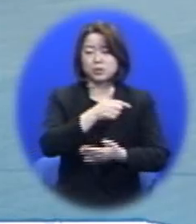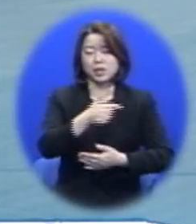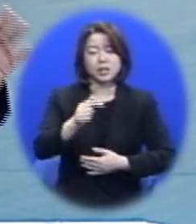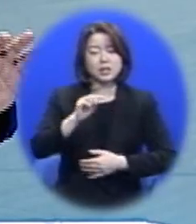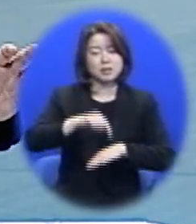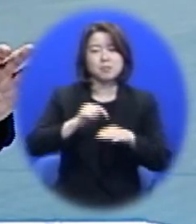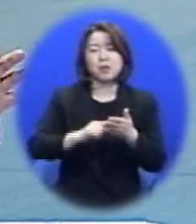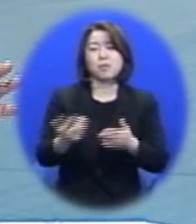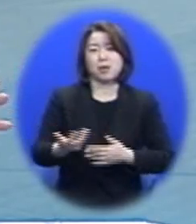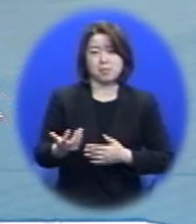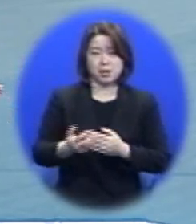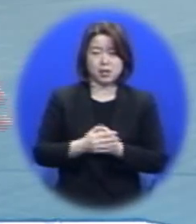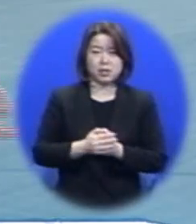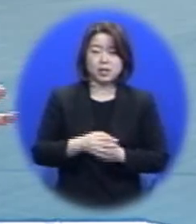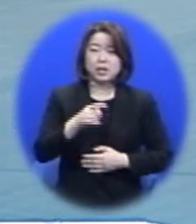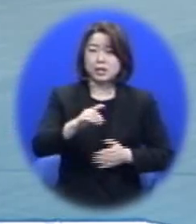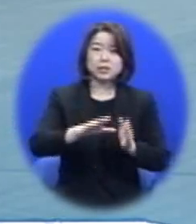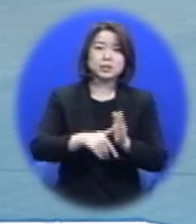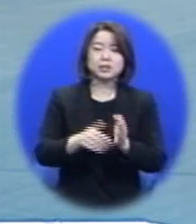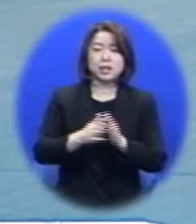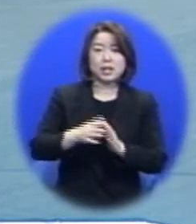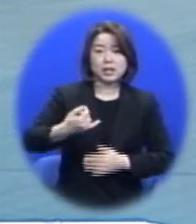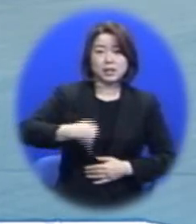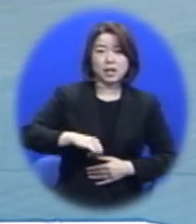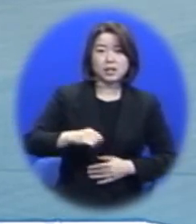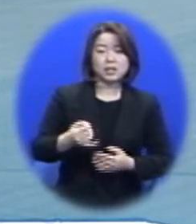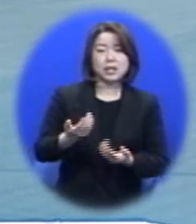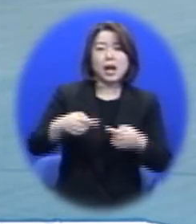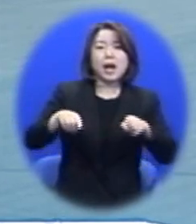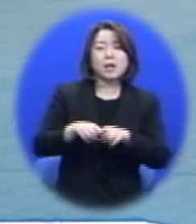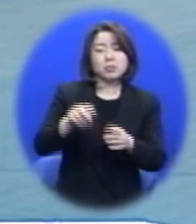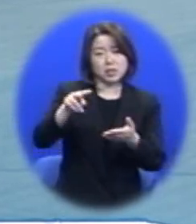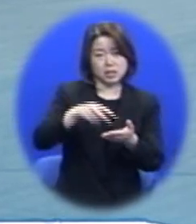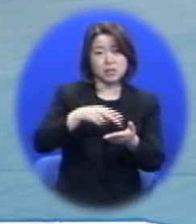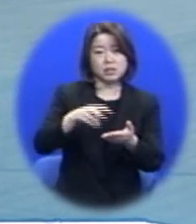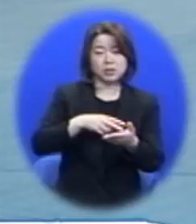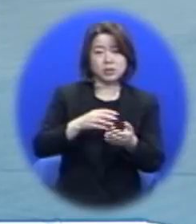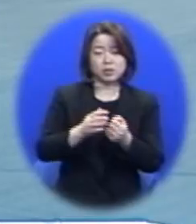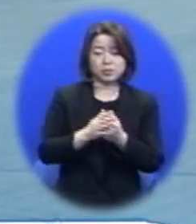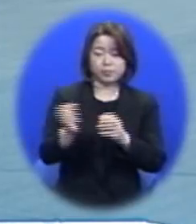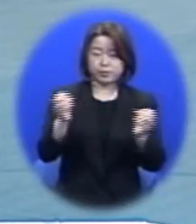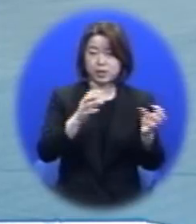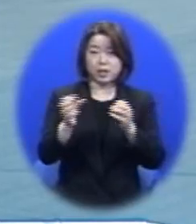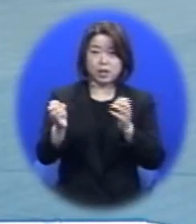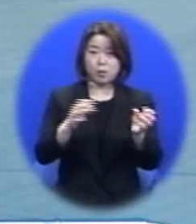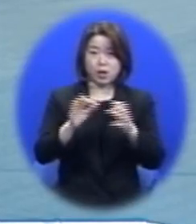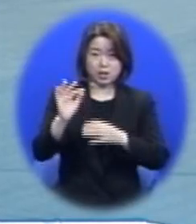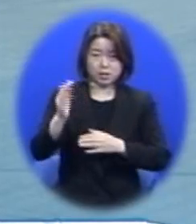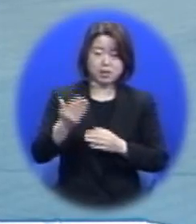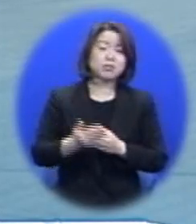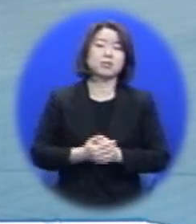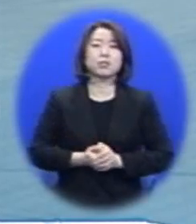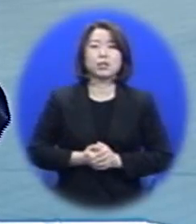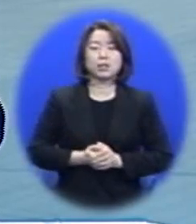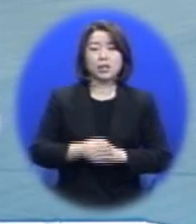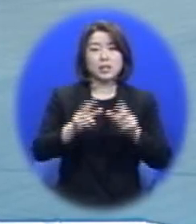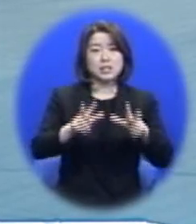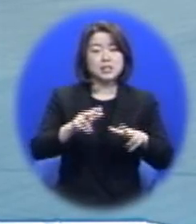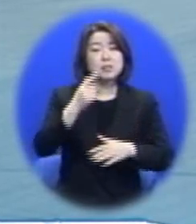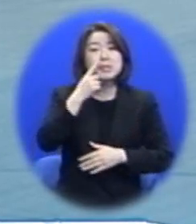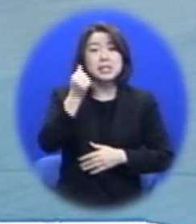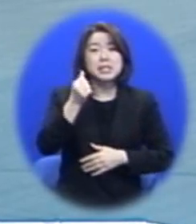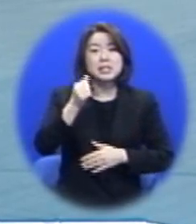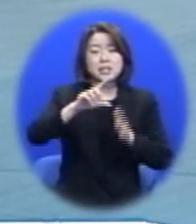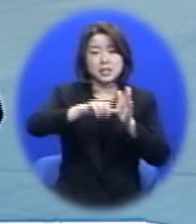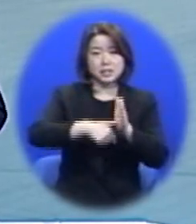그때 저희 딸이 책을 같이 읽었습니다. 그래서 저희 딸과 대화를 하게 됐어요. 지금이